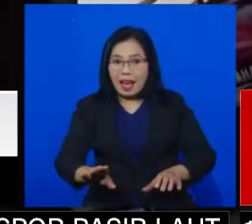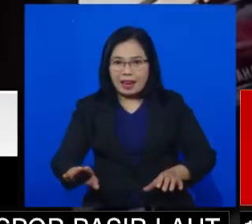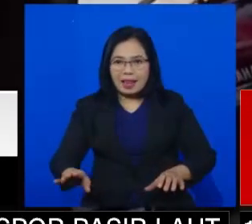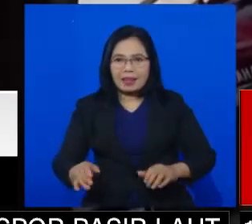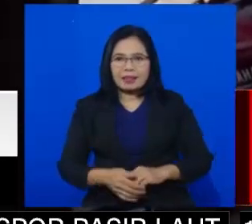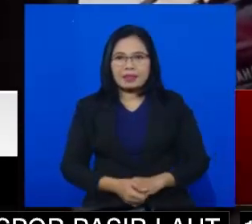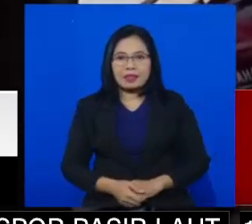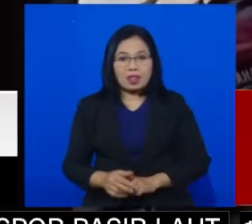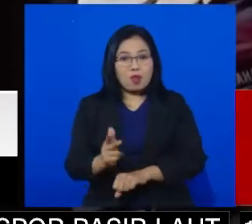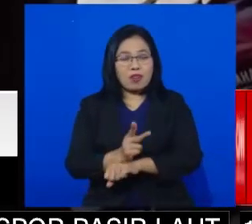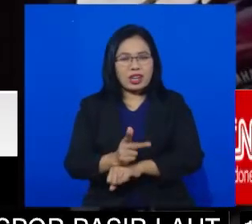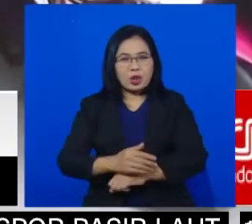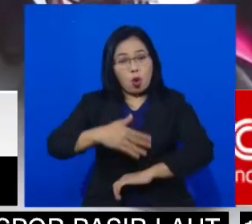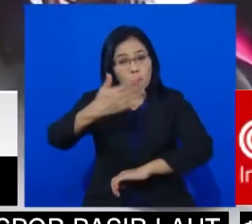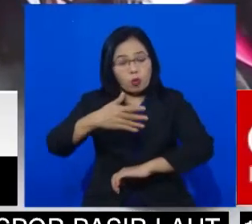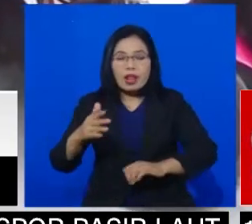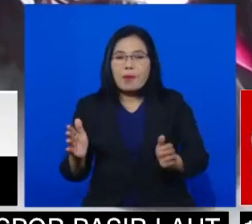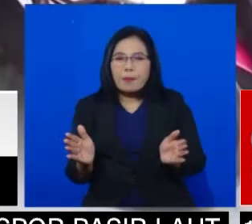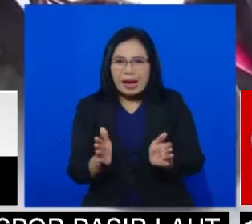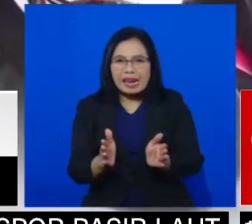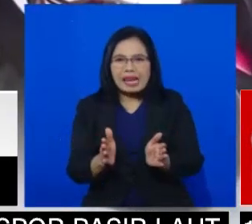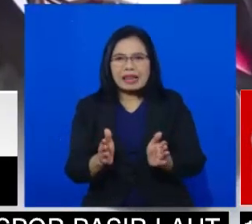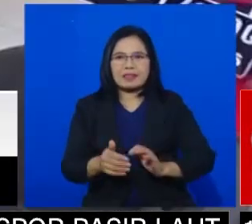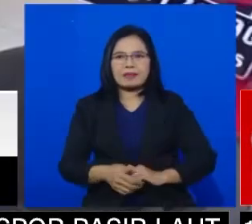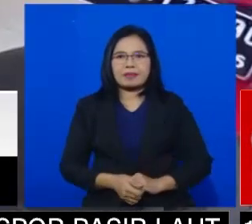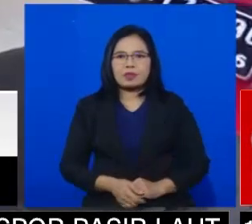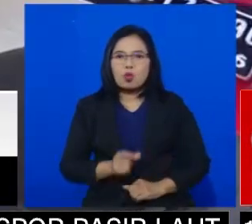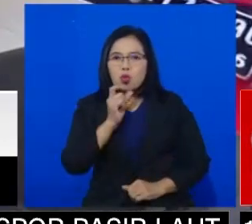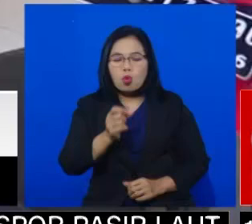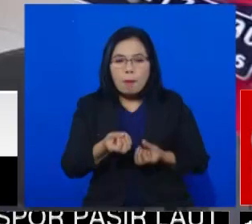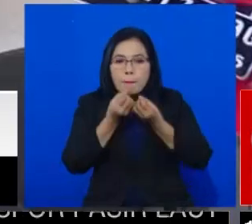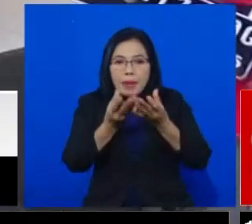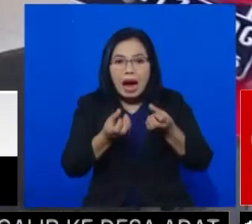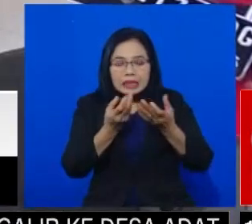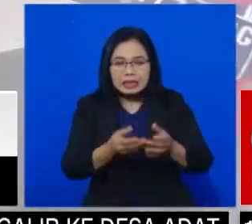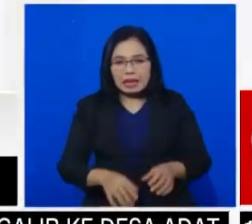merupakan film pendek yang dibuat berdasarkan kisah nyata untuk mengedukasi pelajar lain.